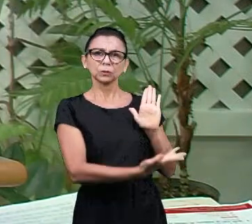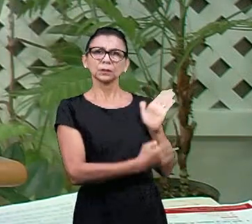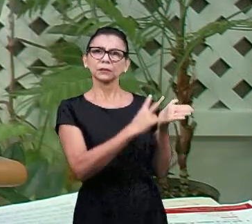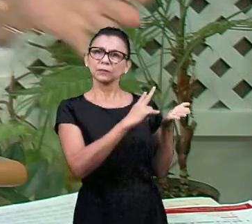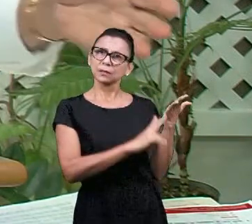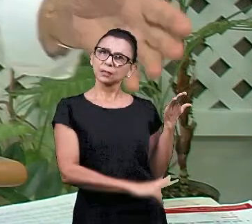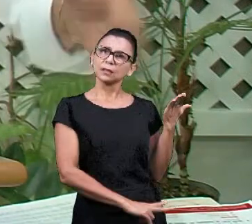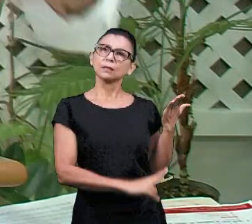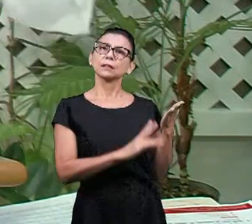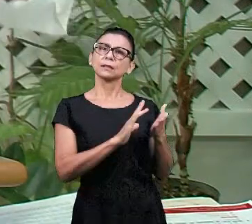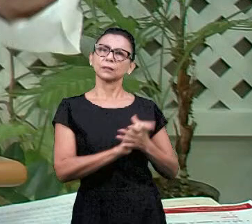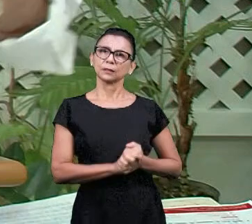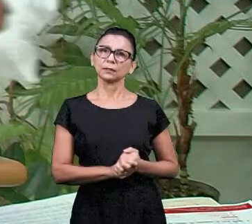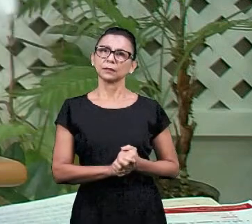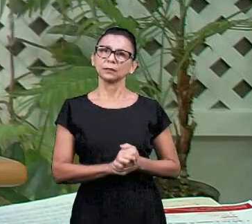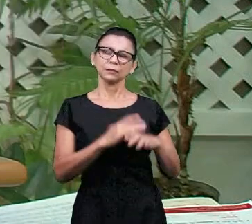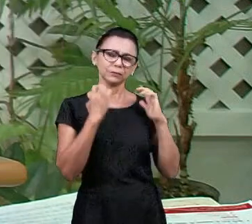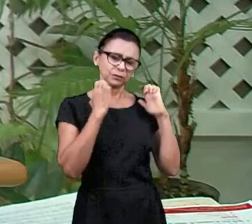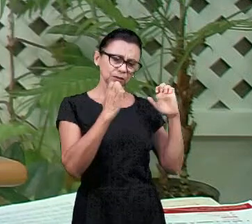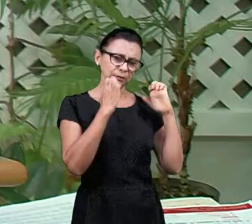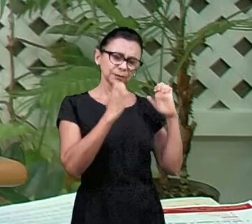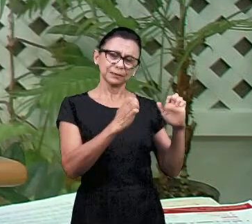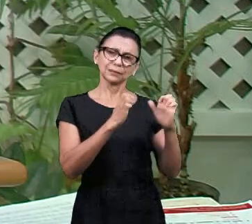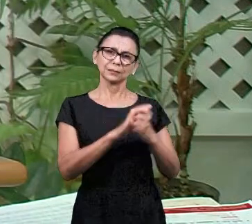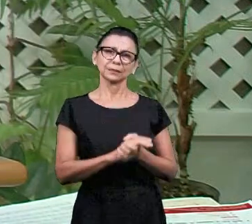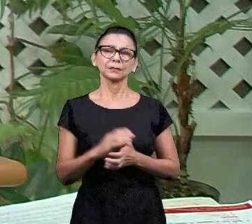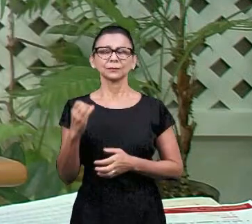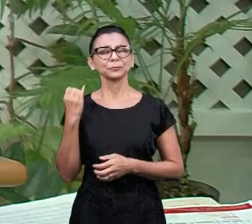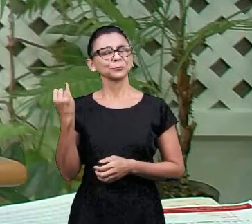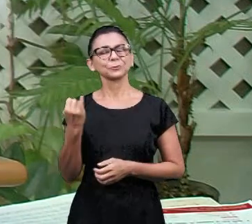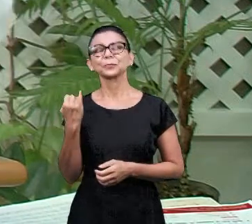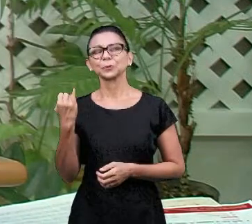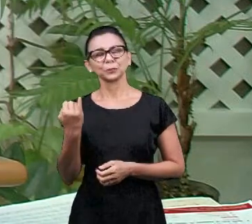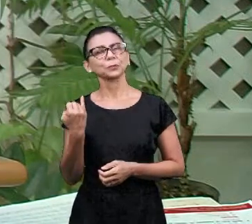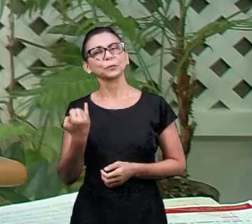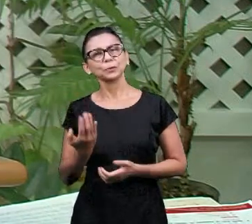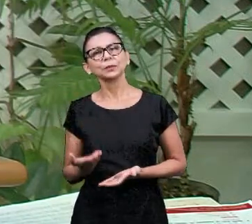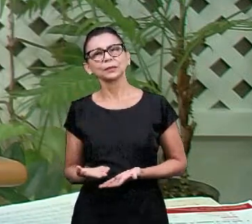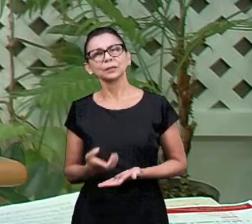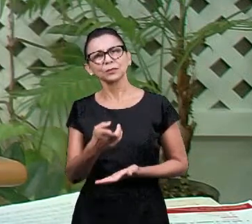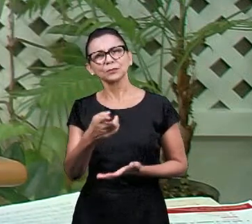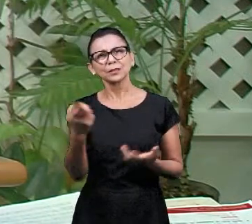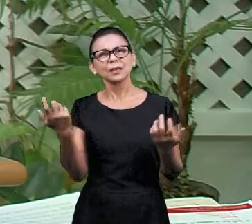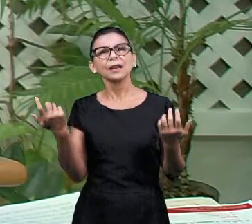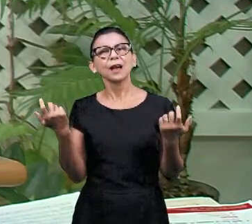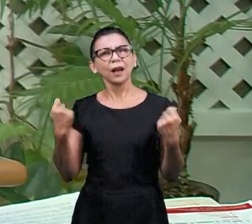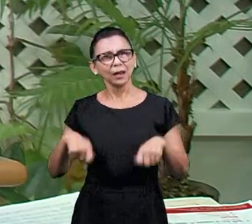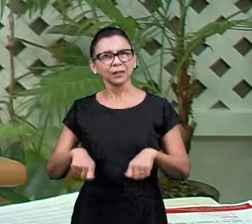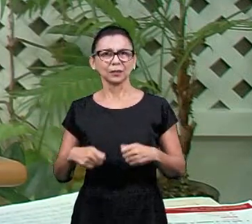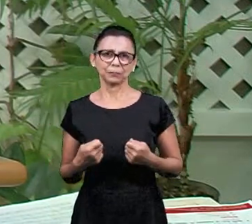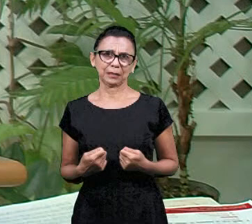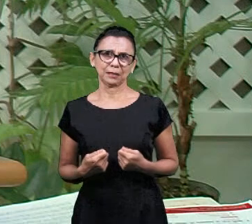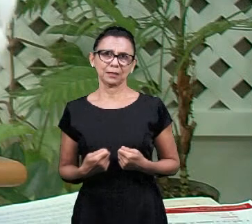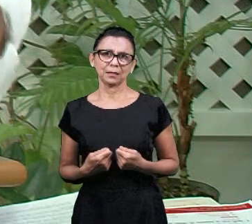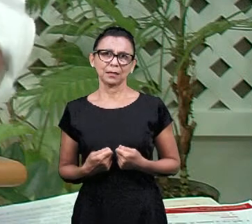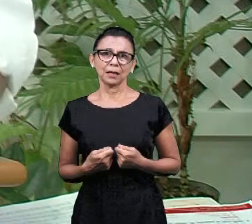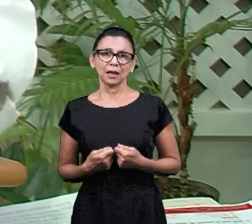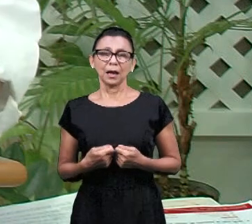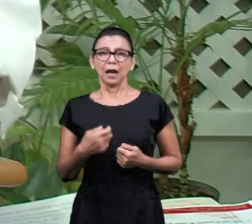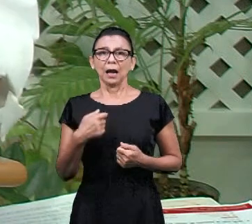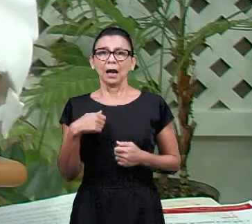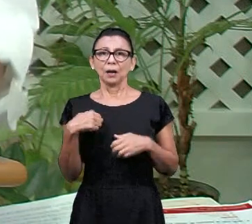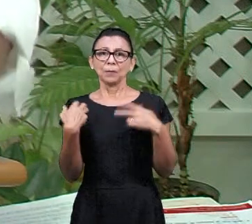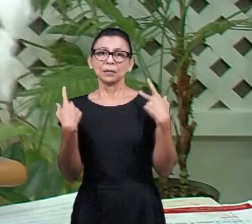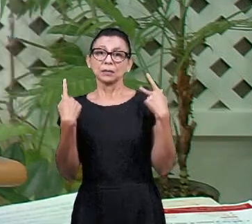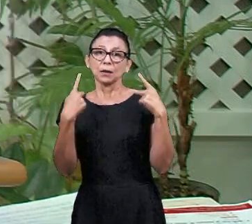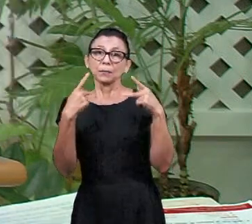lui, donnez-lui le lien. C'est ça que vous pouvez faire. Vous ne pouvez pas prêcher, vous ne pouvez pas